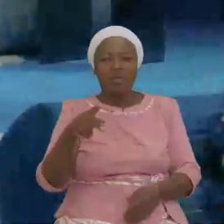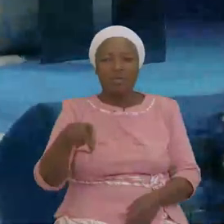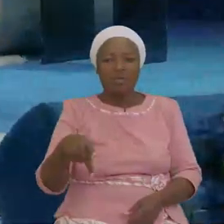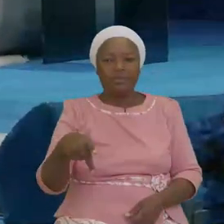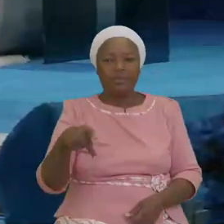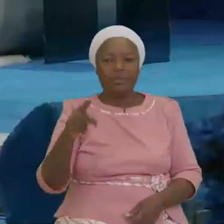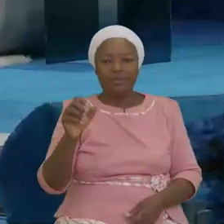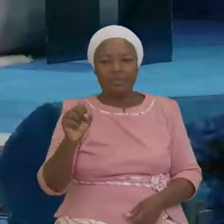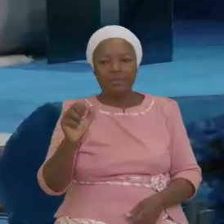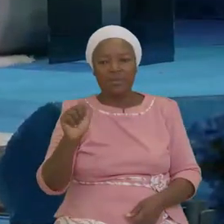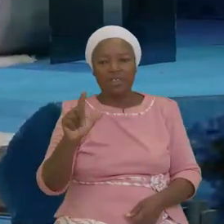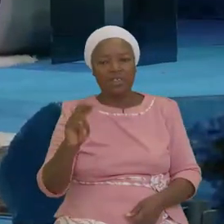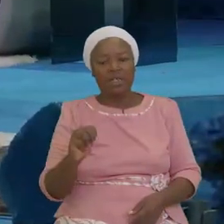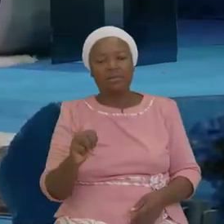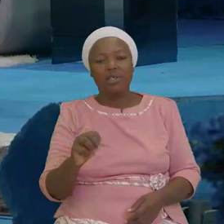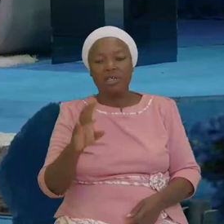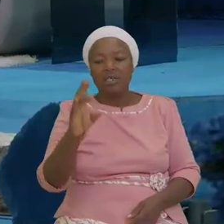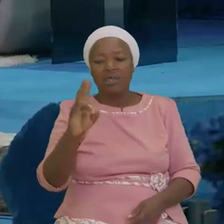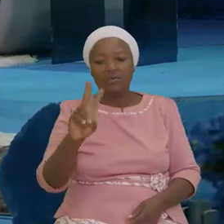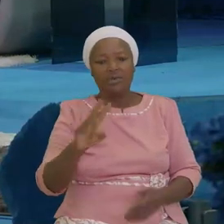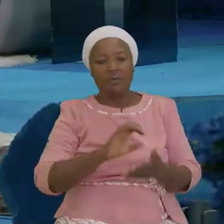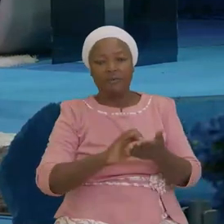Suivez-moi au psaume 72.